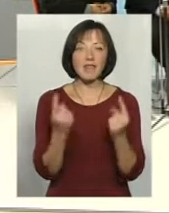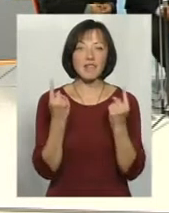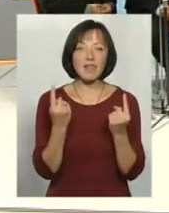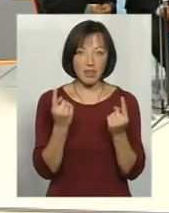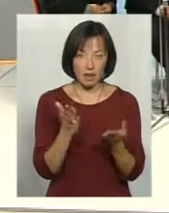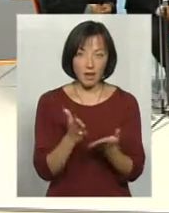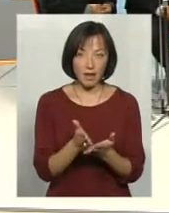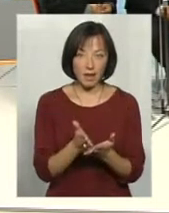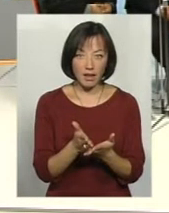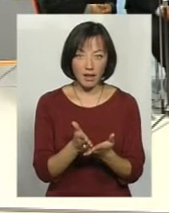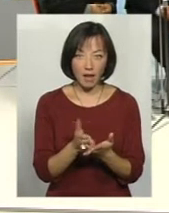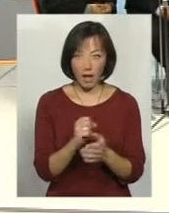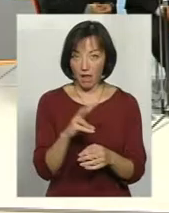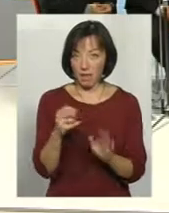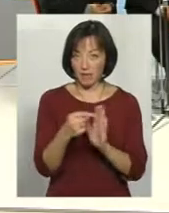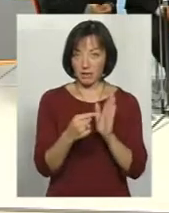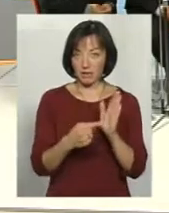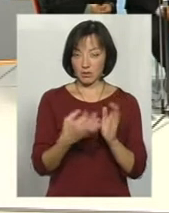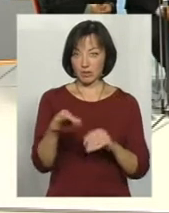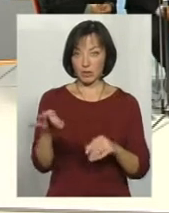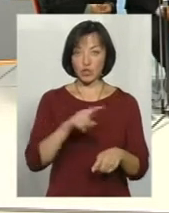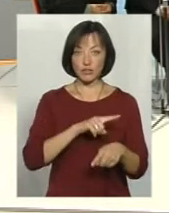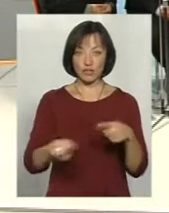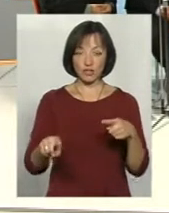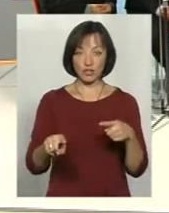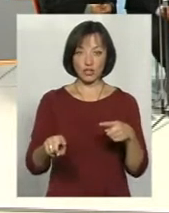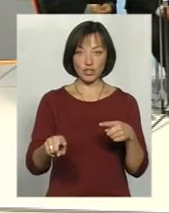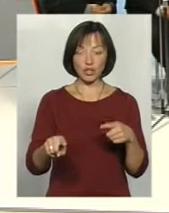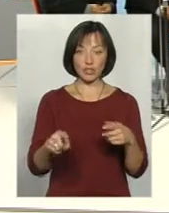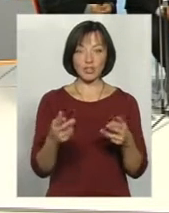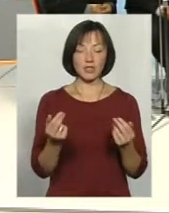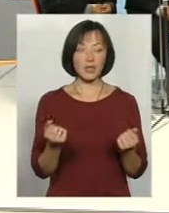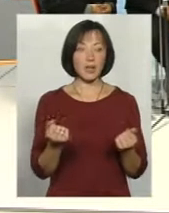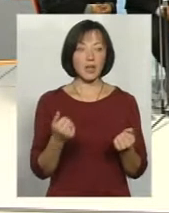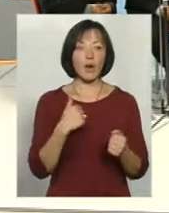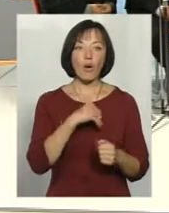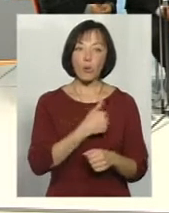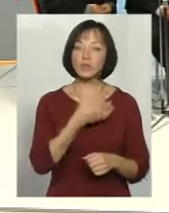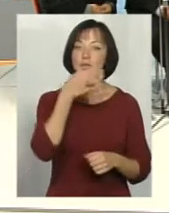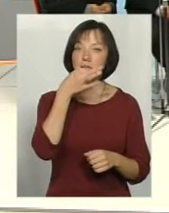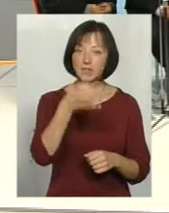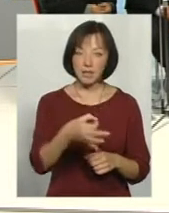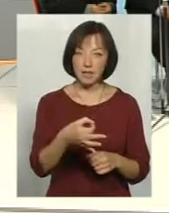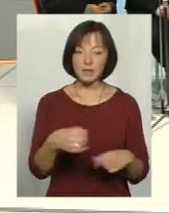є, але він ділиться копійкою швидше. Я хочу все-таки відмітити,